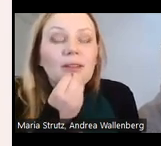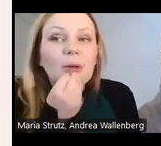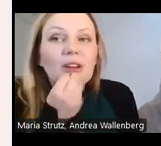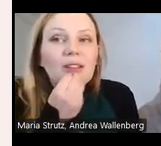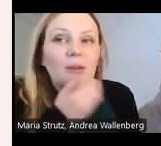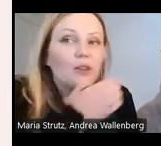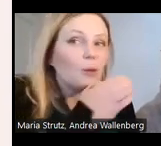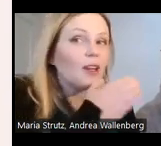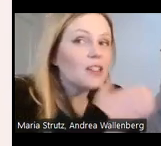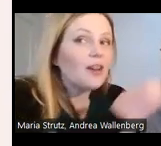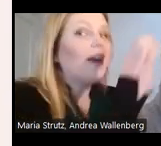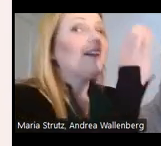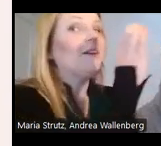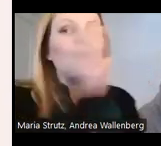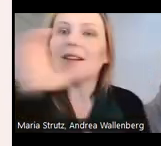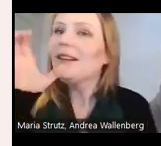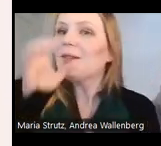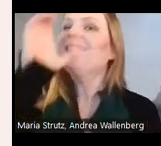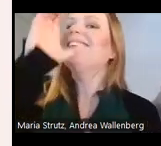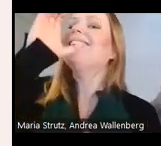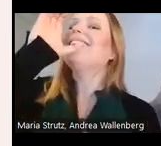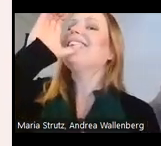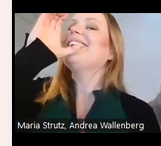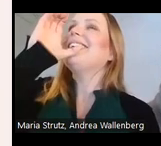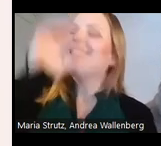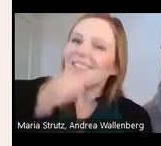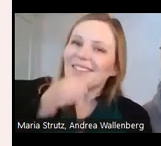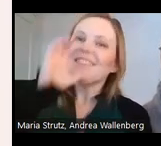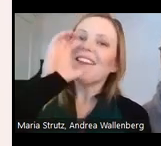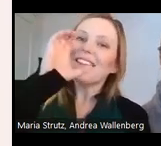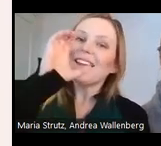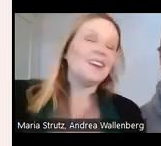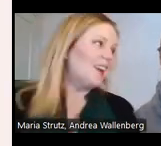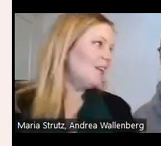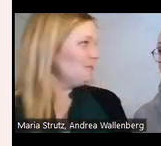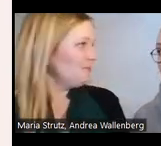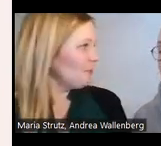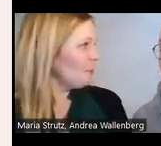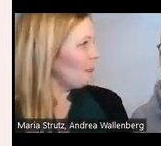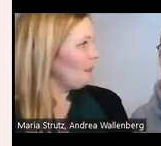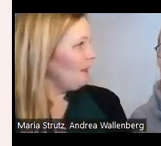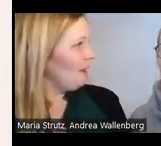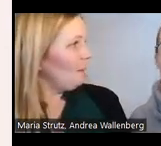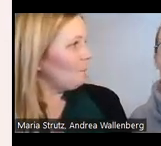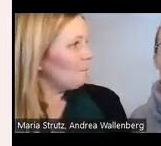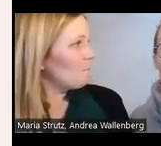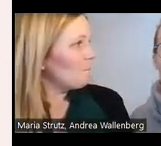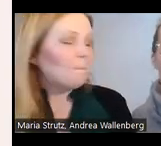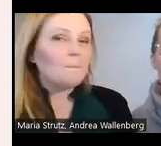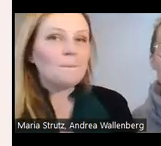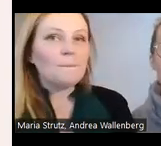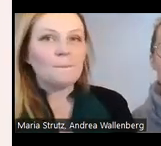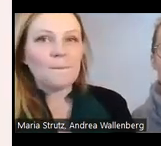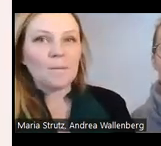in mat i munnen. Så förstår ni kanske vad det här är idag. Så. Dricka. Exakt, vilka? Men det finns ju också lite